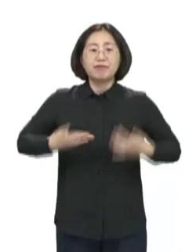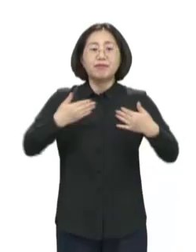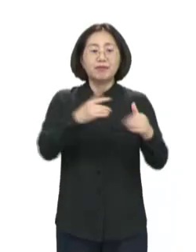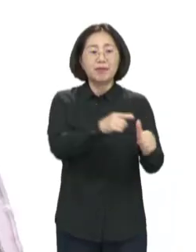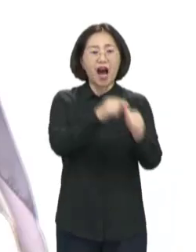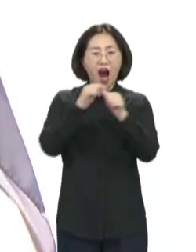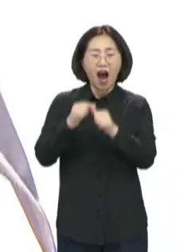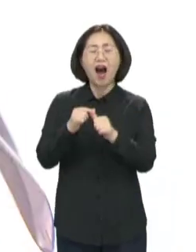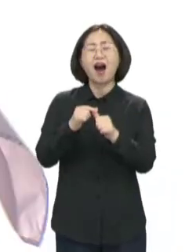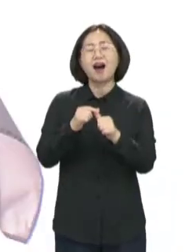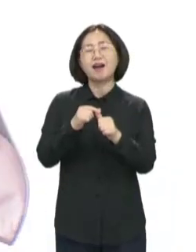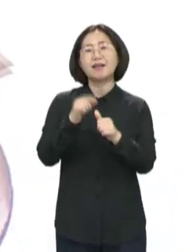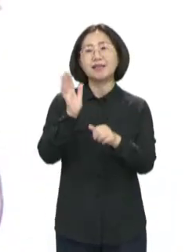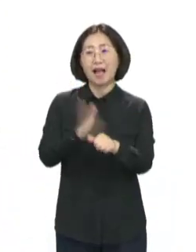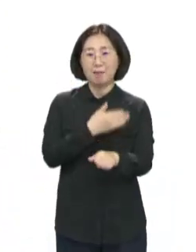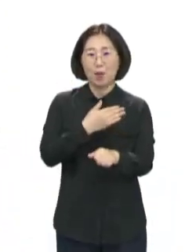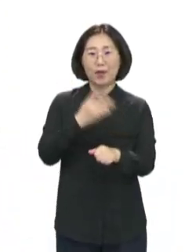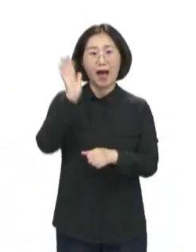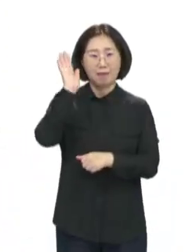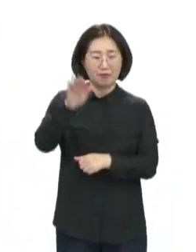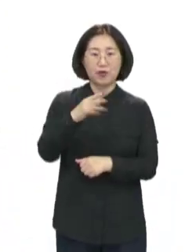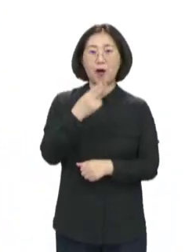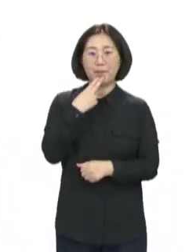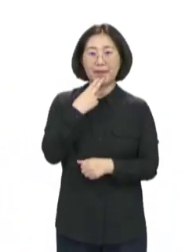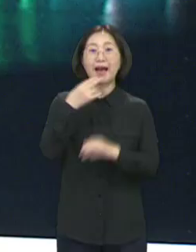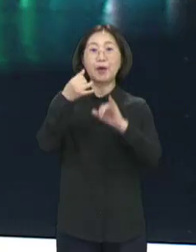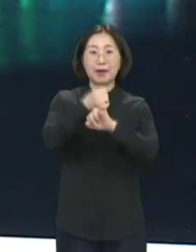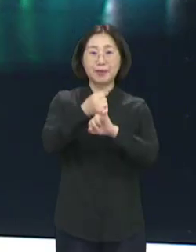있었다며 재발 방지를 약속했습니다.